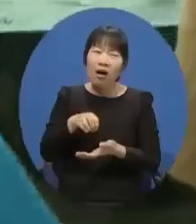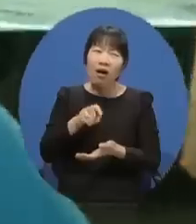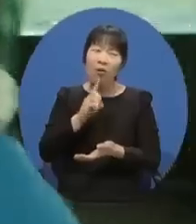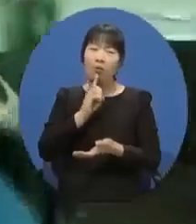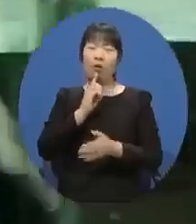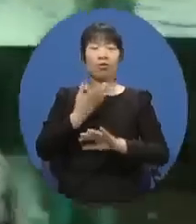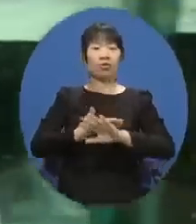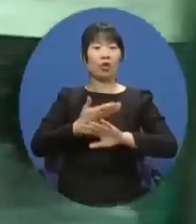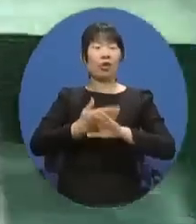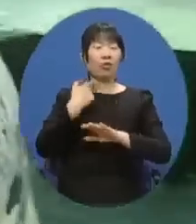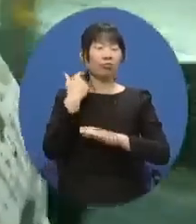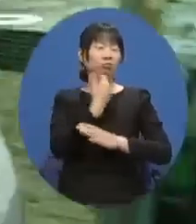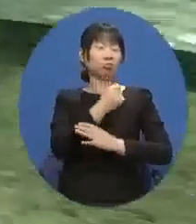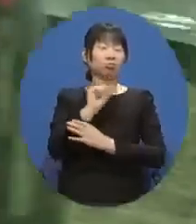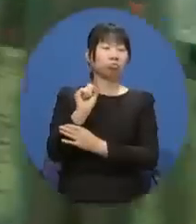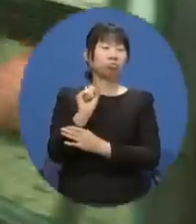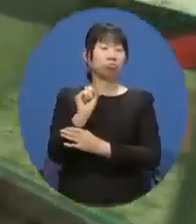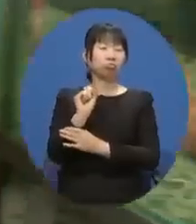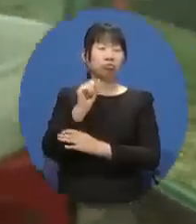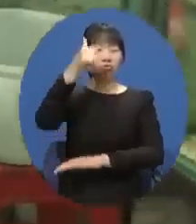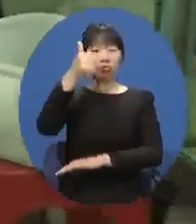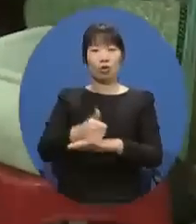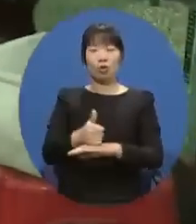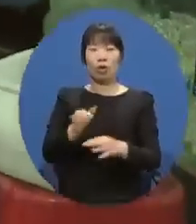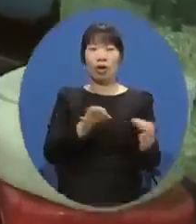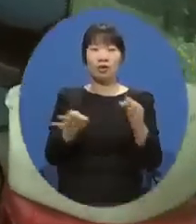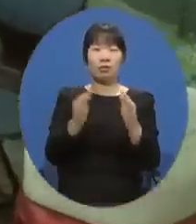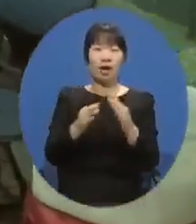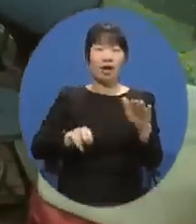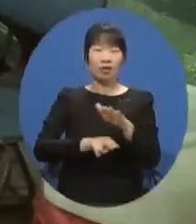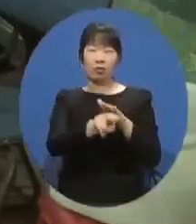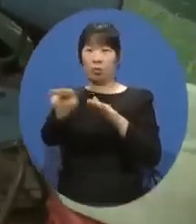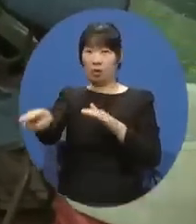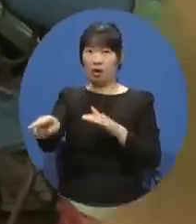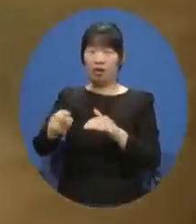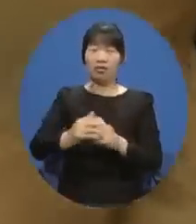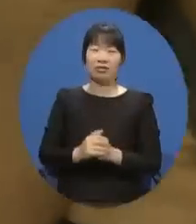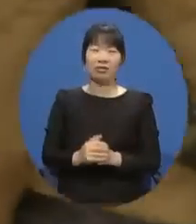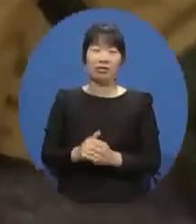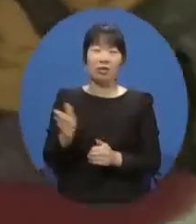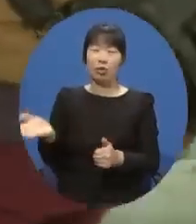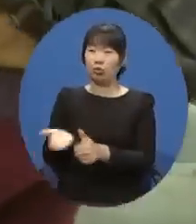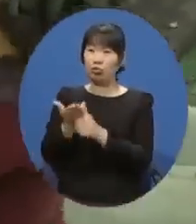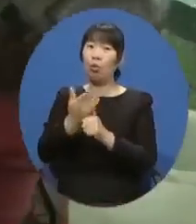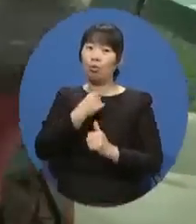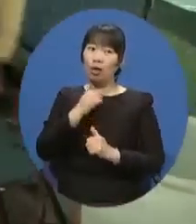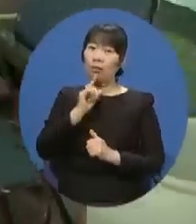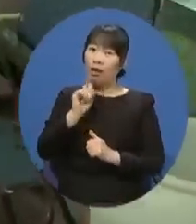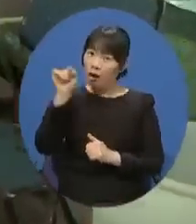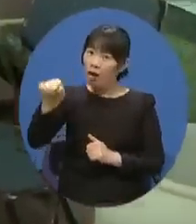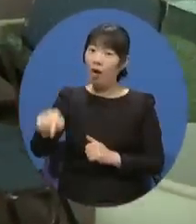말과는 달리 고개를 돌려 결국 가게 밖으로 도망을 칩니다. 저거 키우고 싶다면.